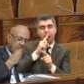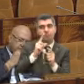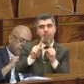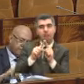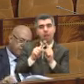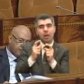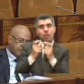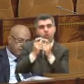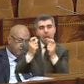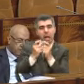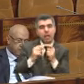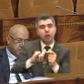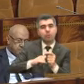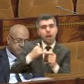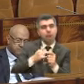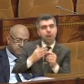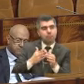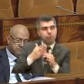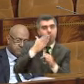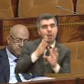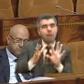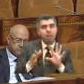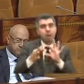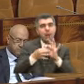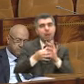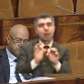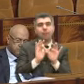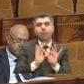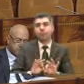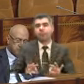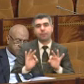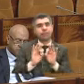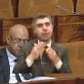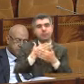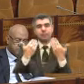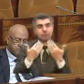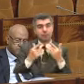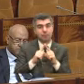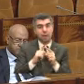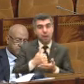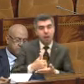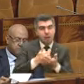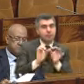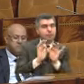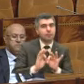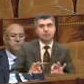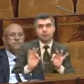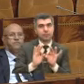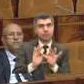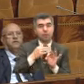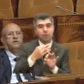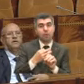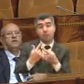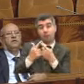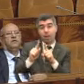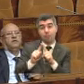للقروض وضعف مواكبة الخريجين. ننتظر من الحكومة إذا العمل على وضع برنامج خاص بدعم